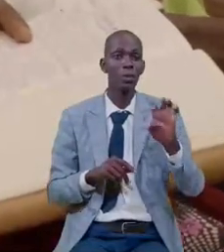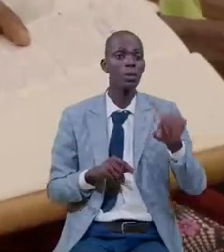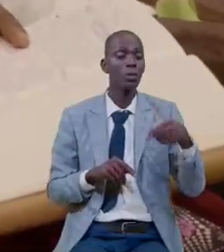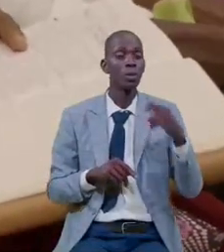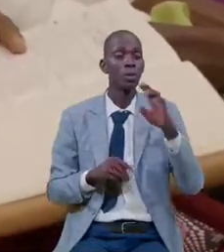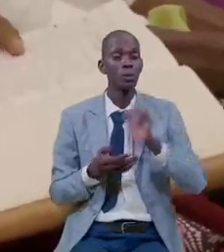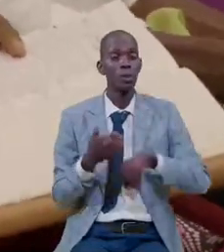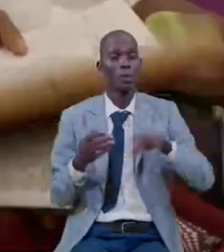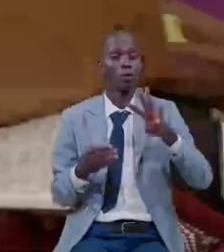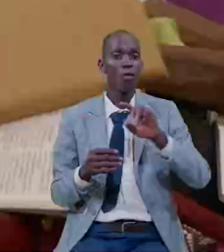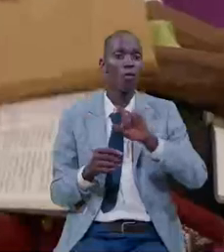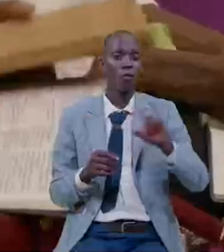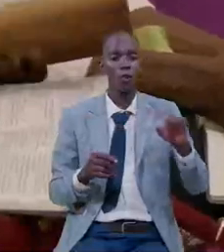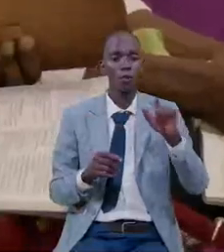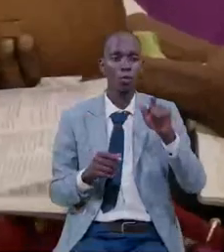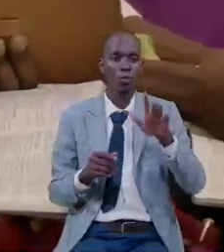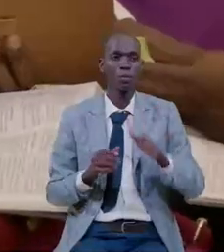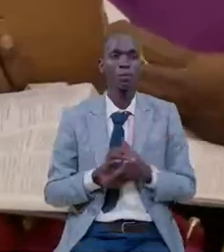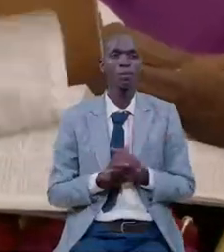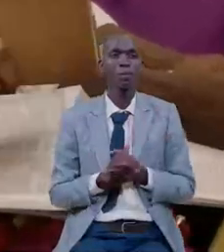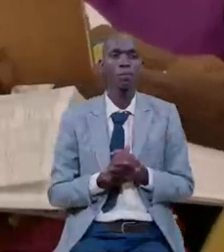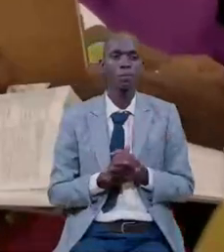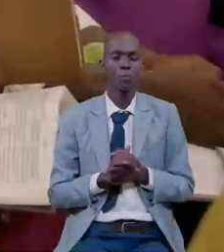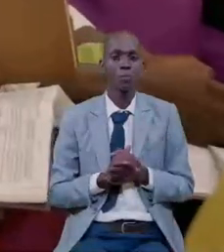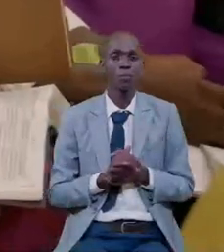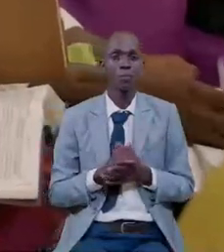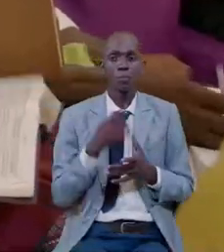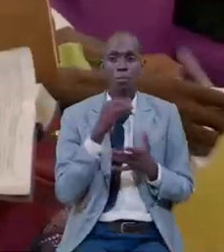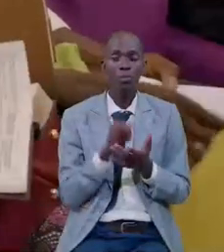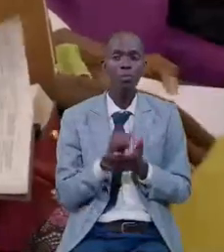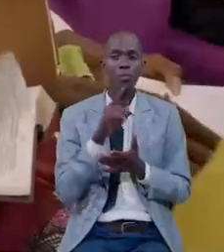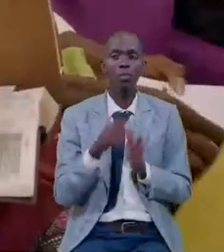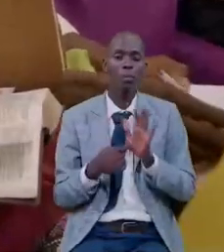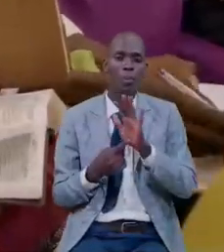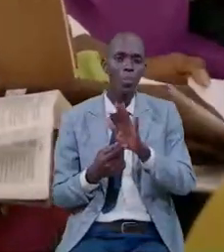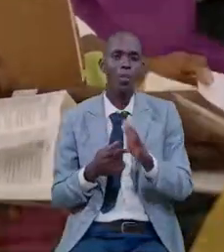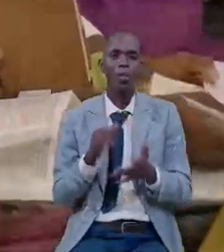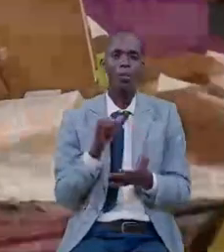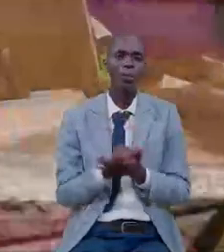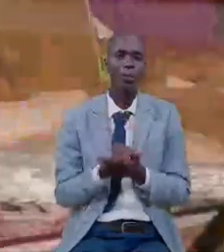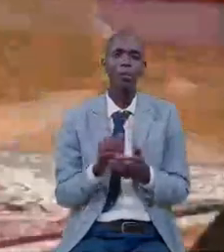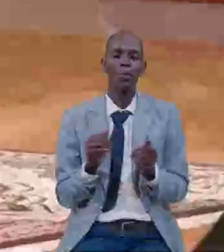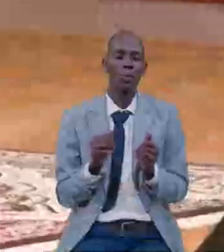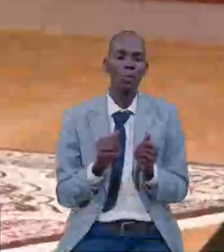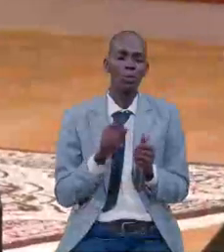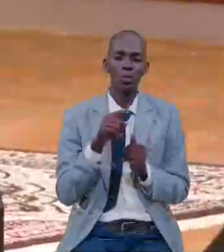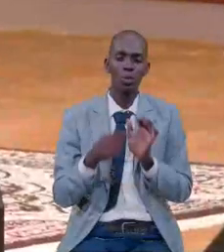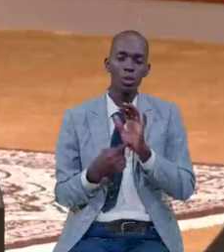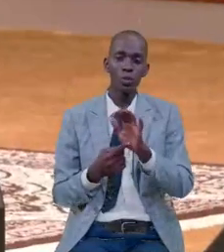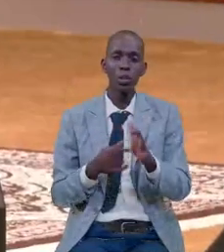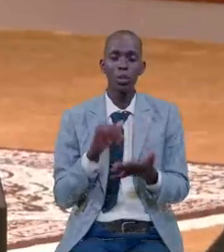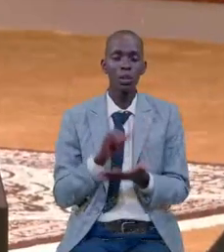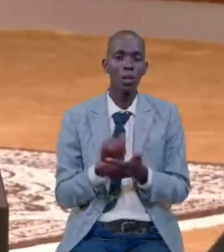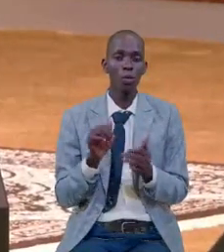votre foi. Là où vous avez, là où vous trouvez, il n'y a pas de séduction. Alors vous exprimez votre